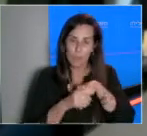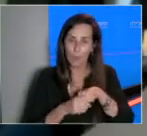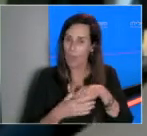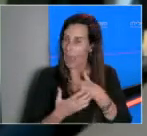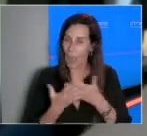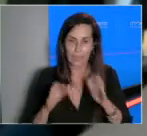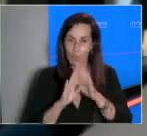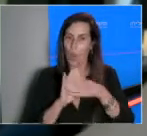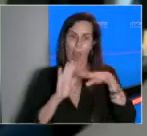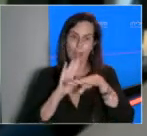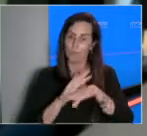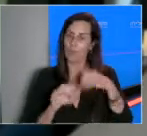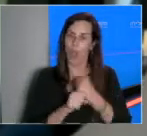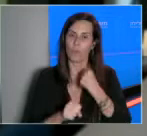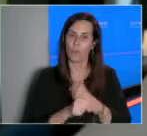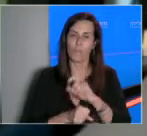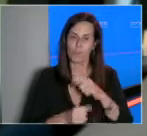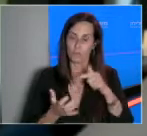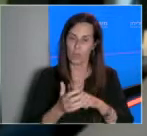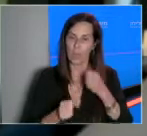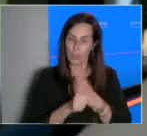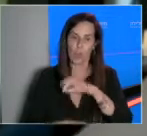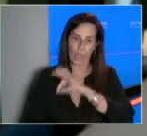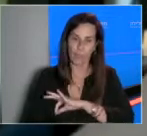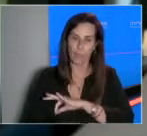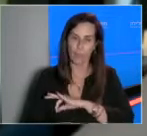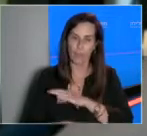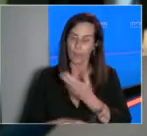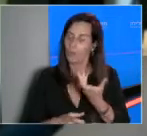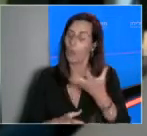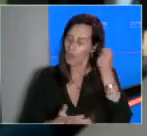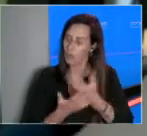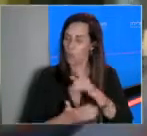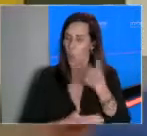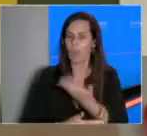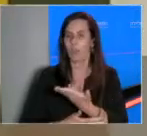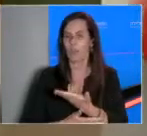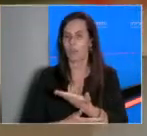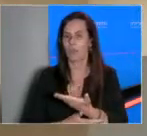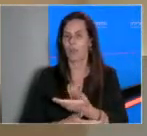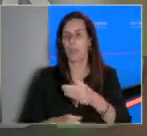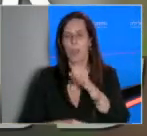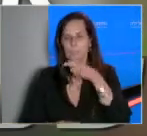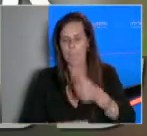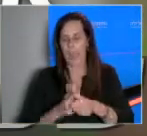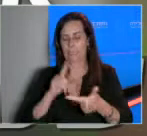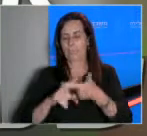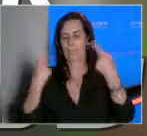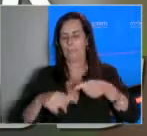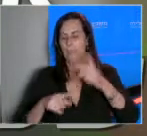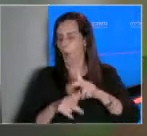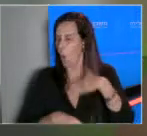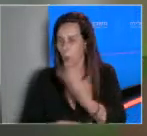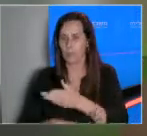אין את כל התנאים של העובדות, ואז כדי לעשות את הרווח שלו, הוא לוקח בחשבון שהוא לא ייתן להם את הפנסיה שלהם, את הימי